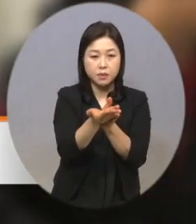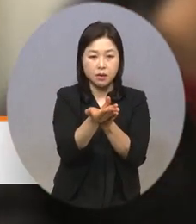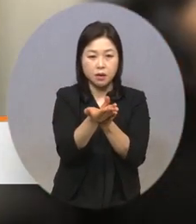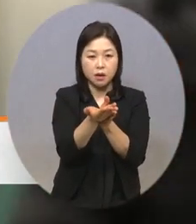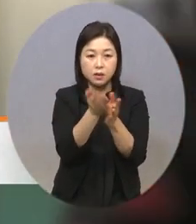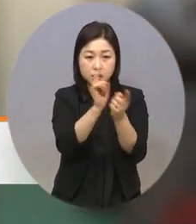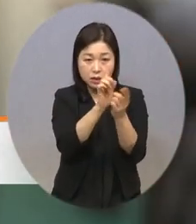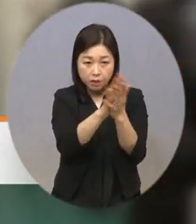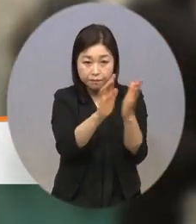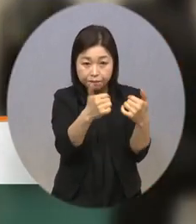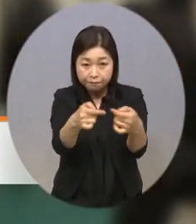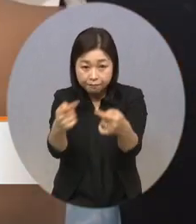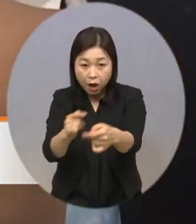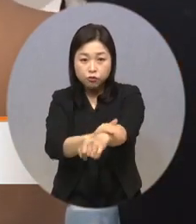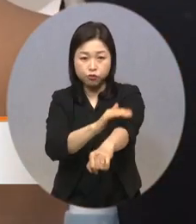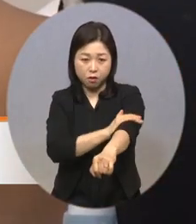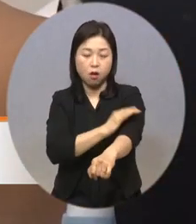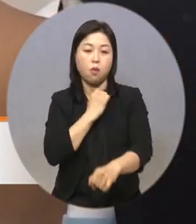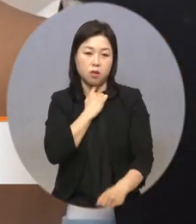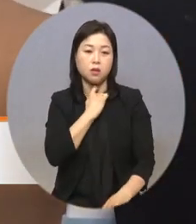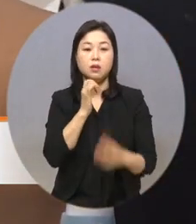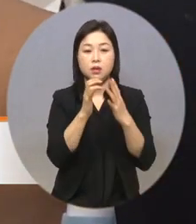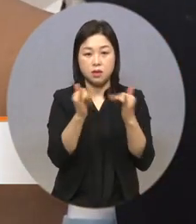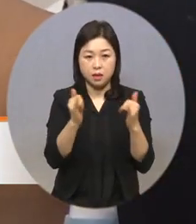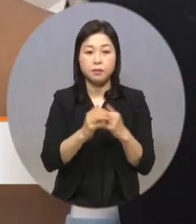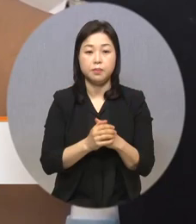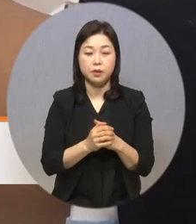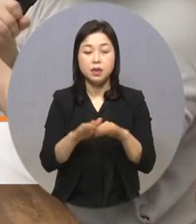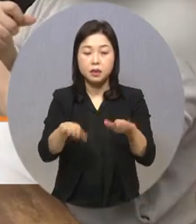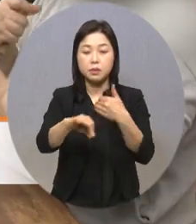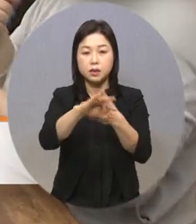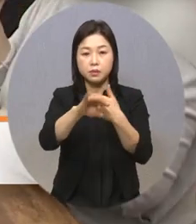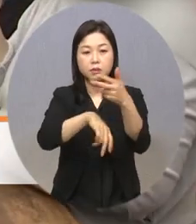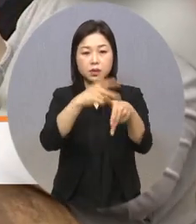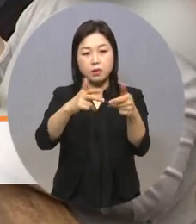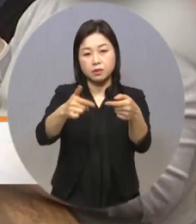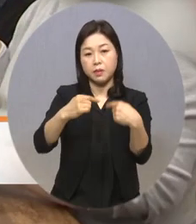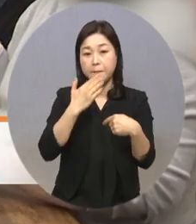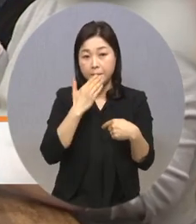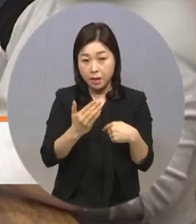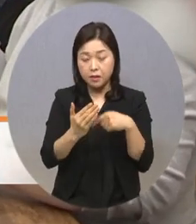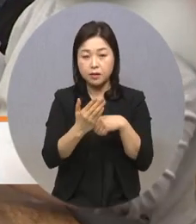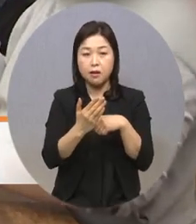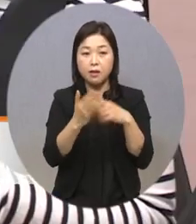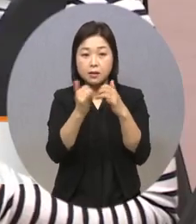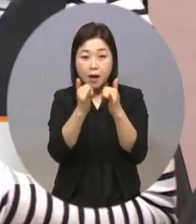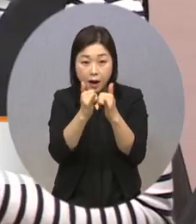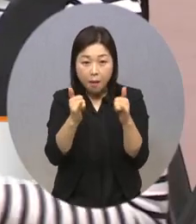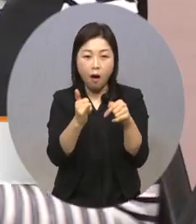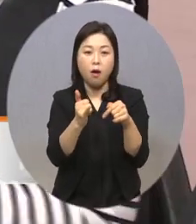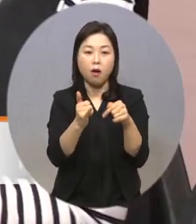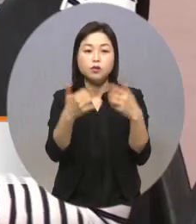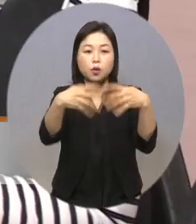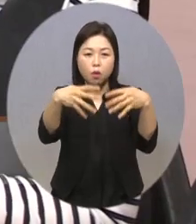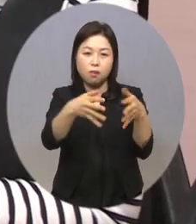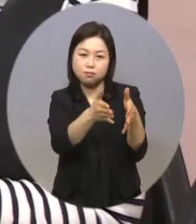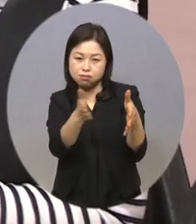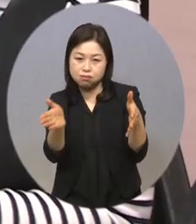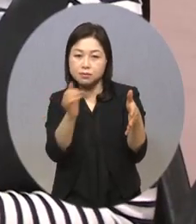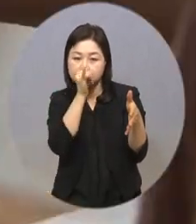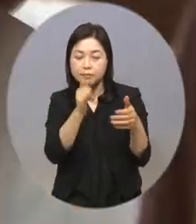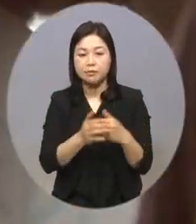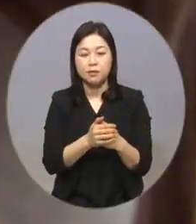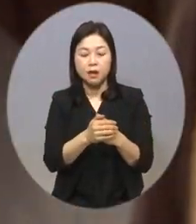중심 직업훈련 등을 희망하는 경우 이번 시범사업에 참여할 수 있도록 대상자를 확대할 예정입니다. 이번